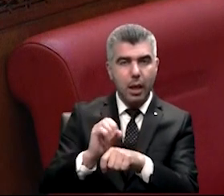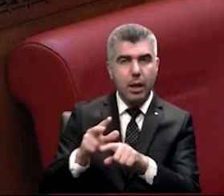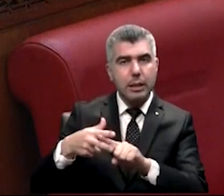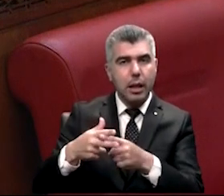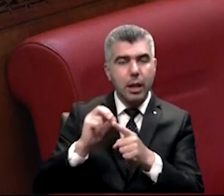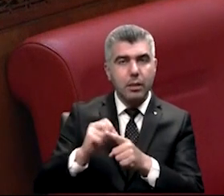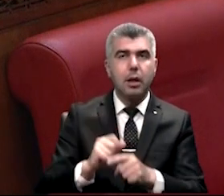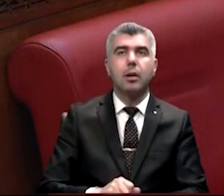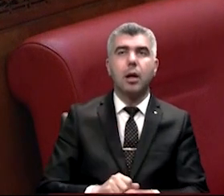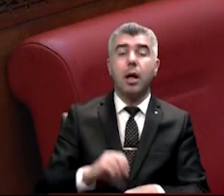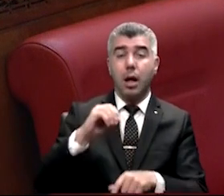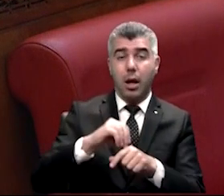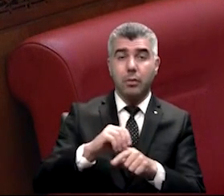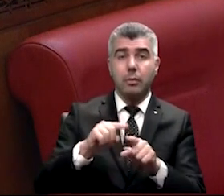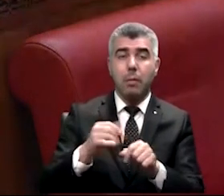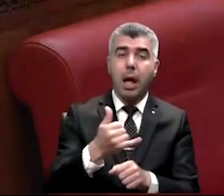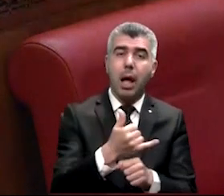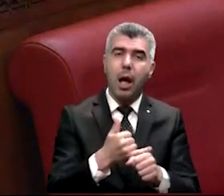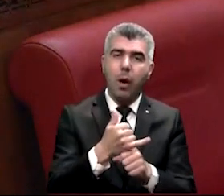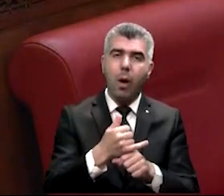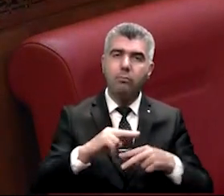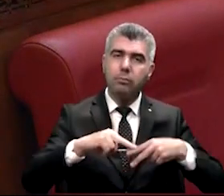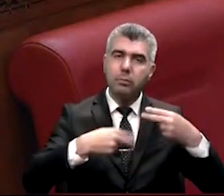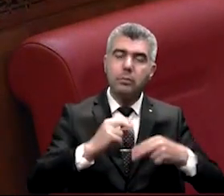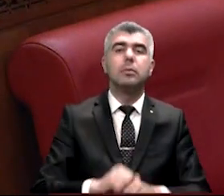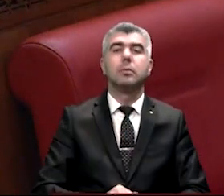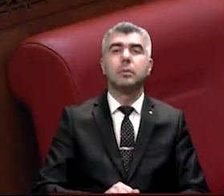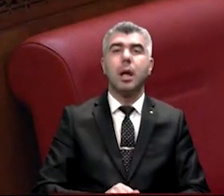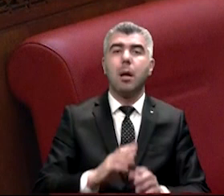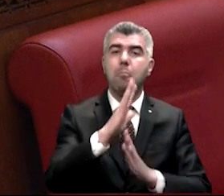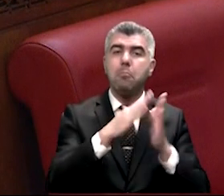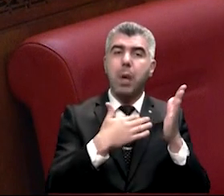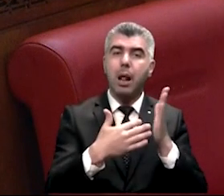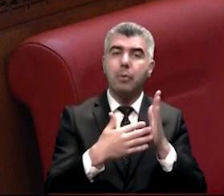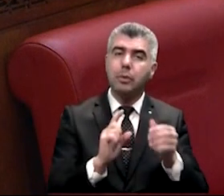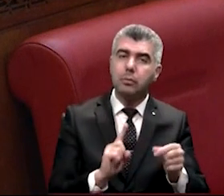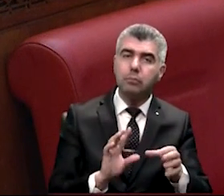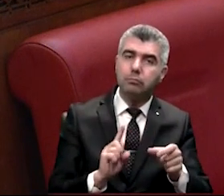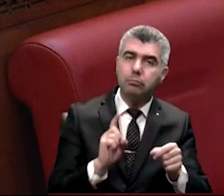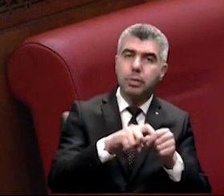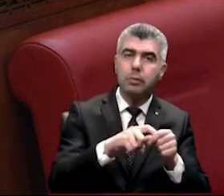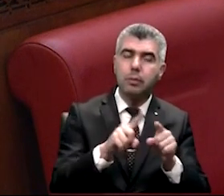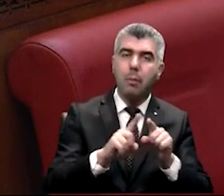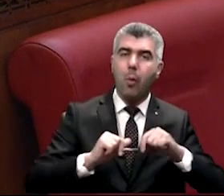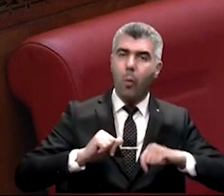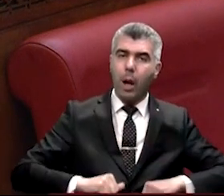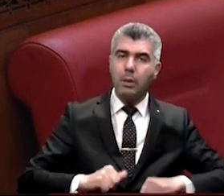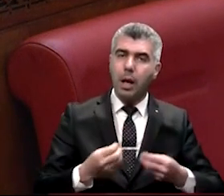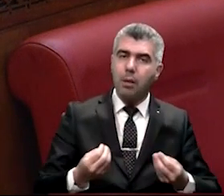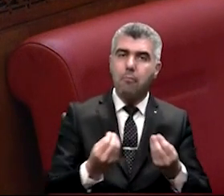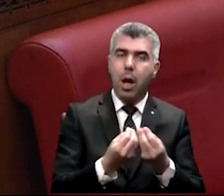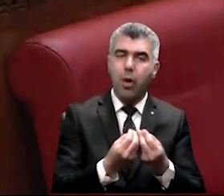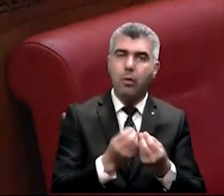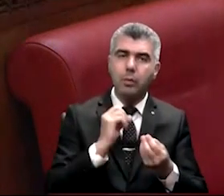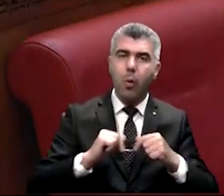وحرفي ومقا ومطاعم انخراط الوزاره في البرامج المتعلقه بتاهيل المدن العتقه للملكه بشركه مع قطاعات